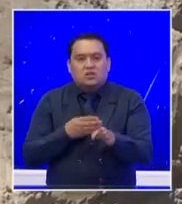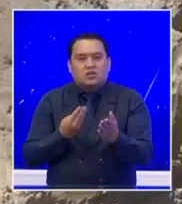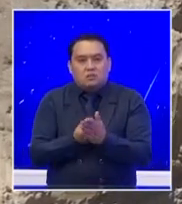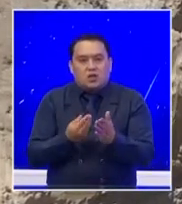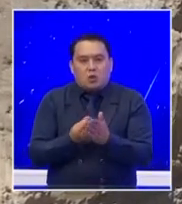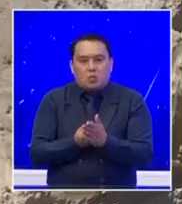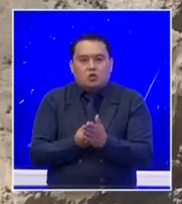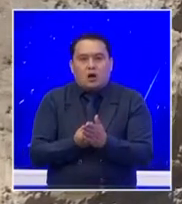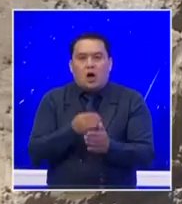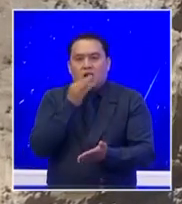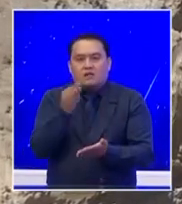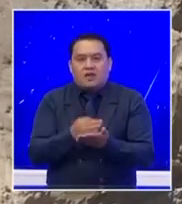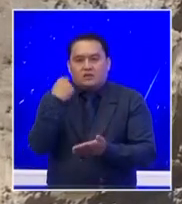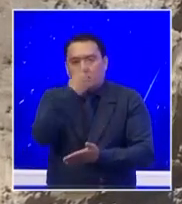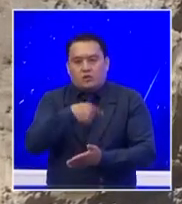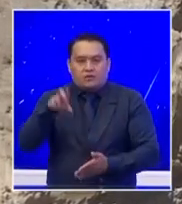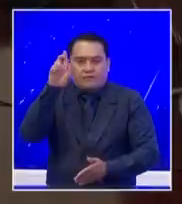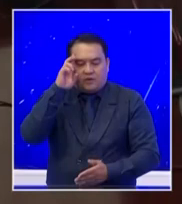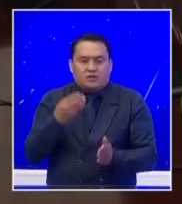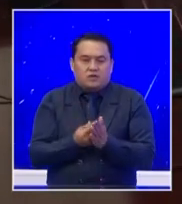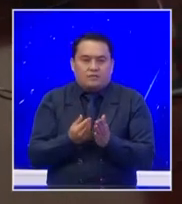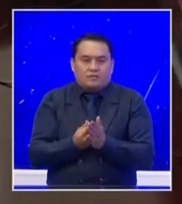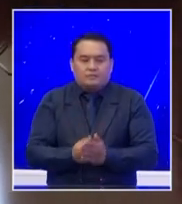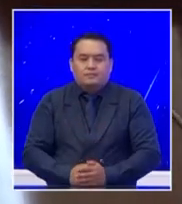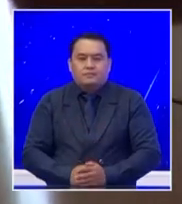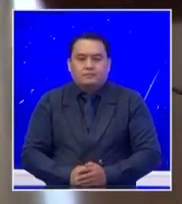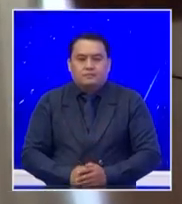исполнения бюджета и ответственные за государственные финансы.